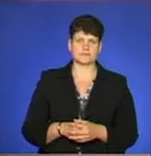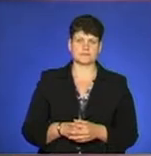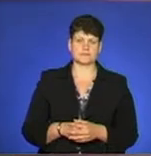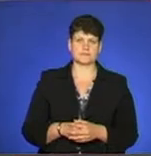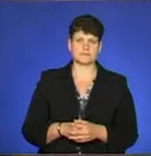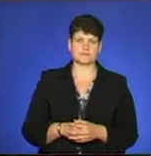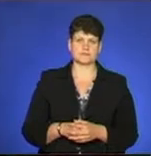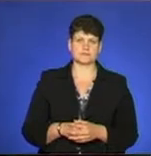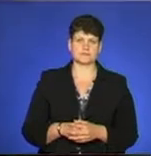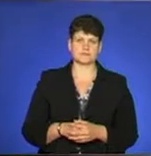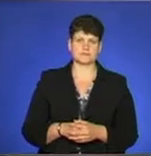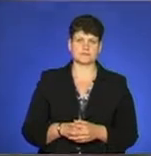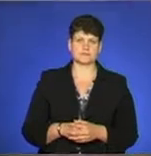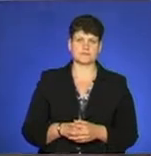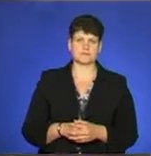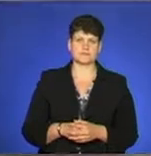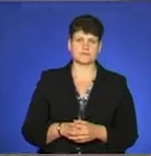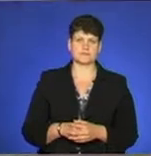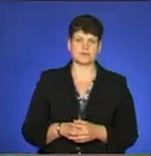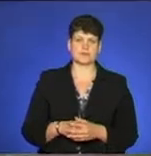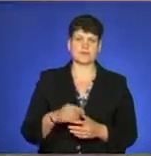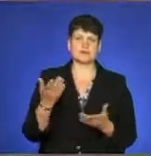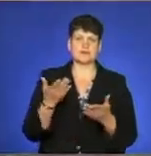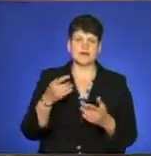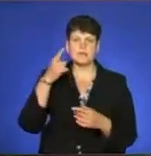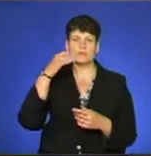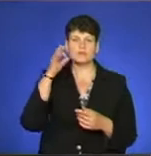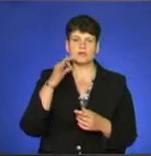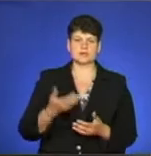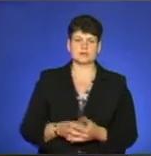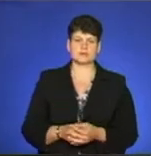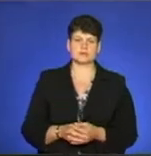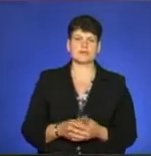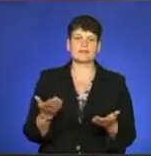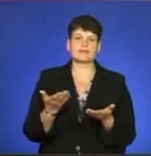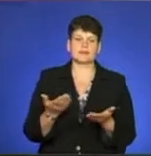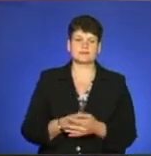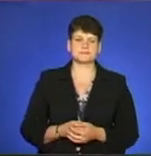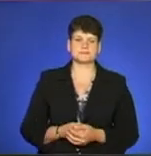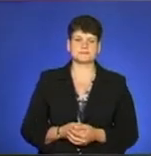звалить. Говорять поліції. Де там поліція з бальоном? Де?